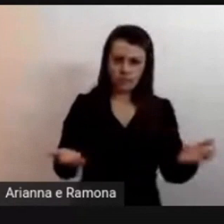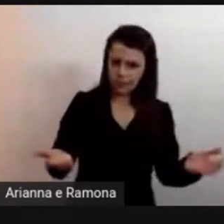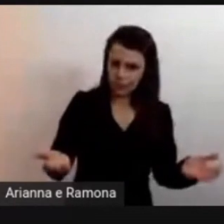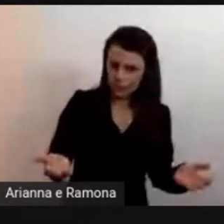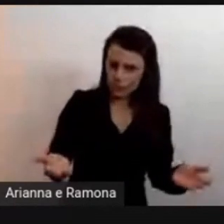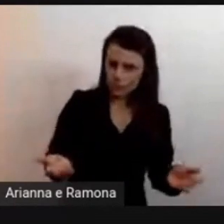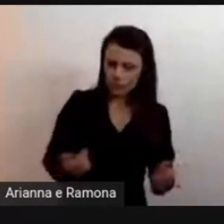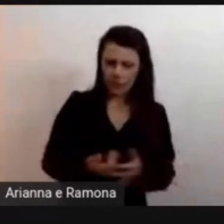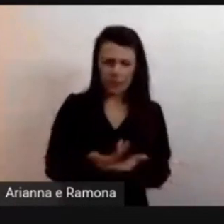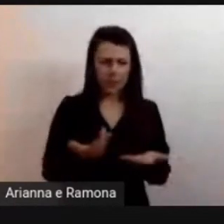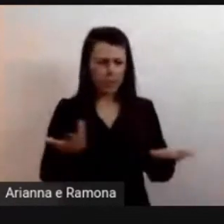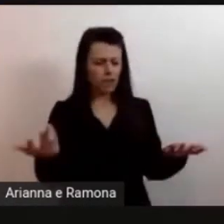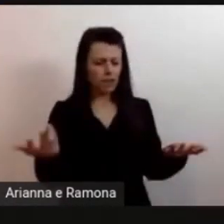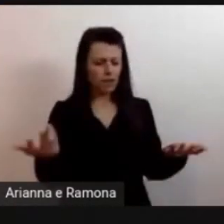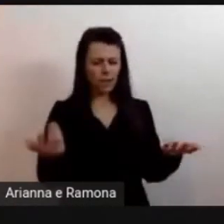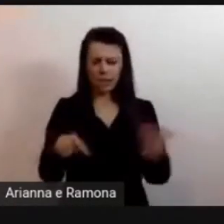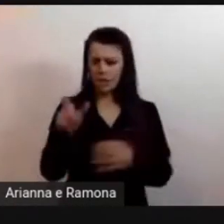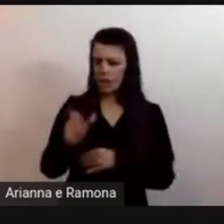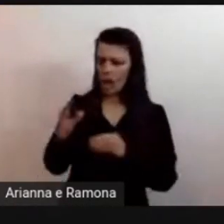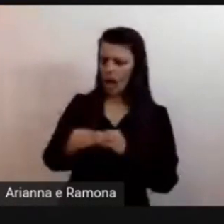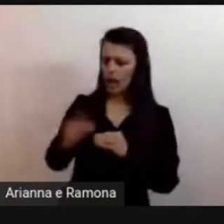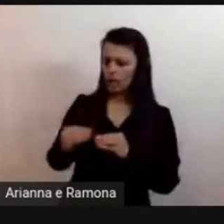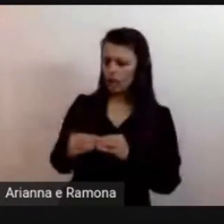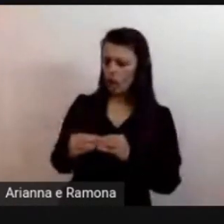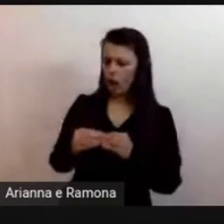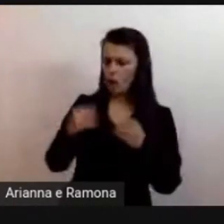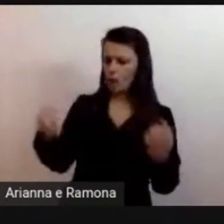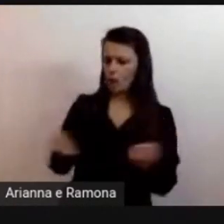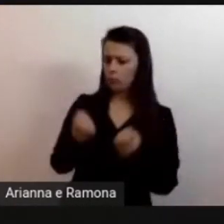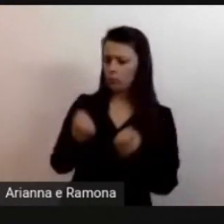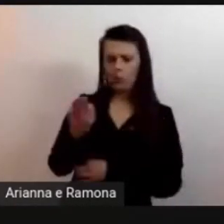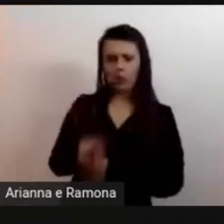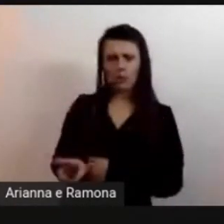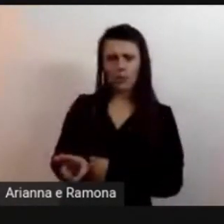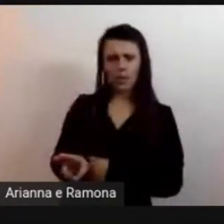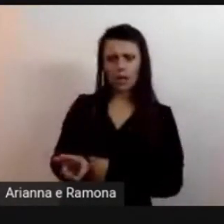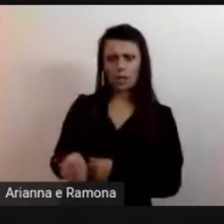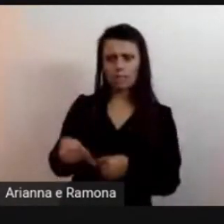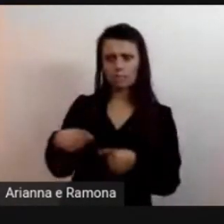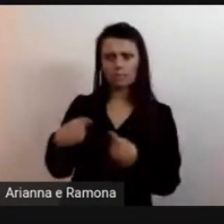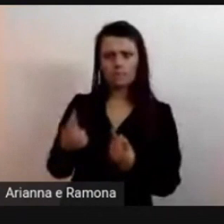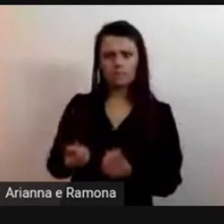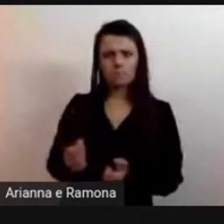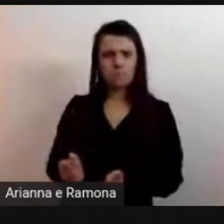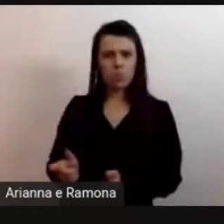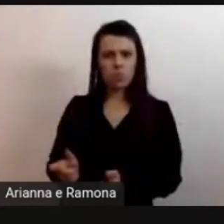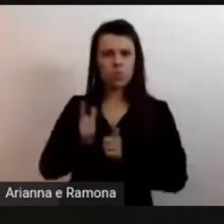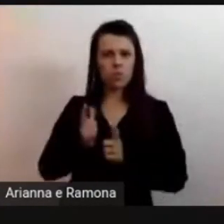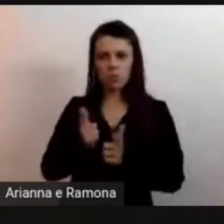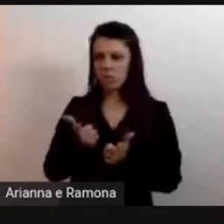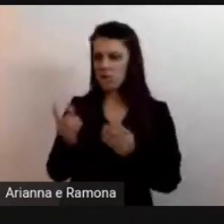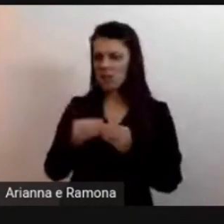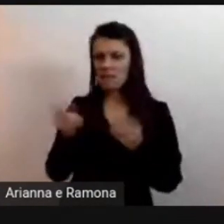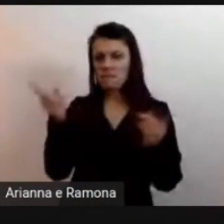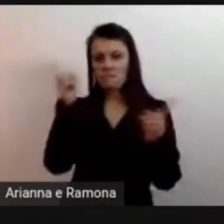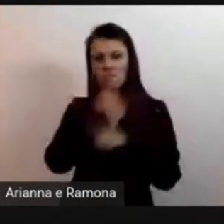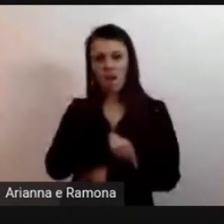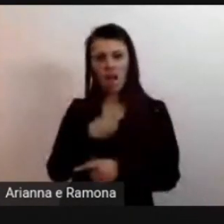come fa questo anche gianna potrebbe dare delle cose ski processi